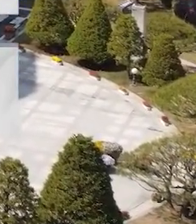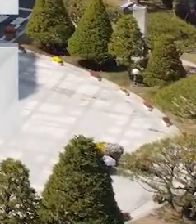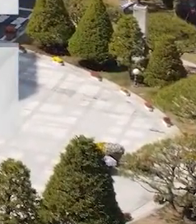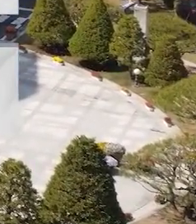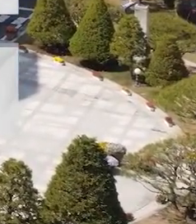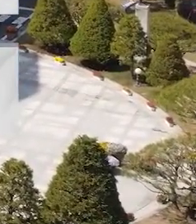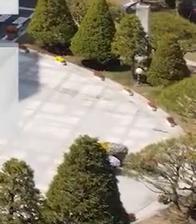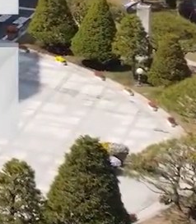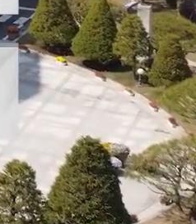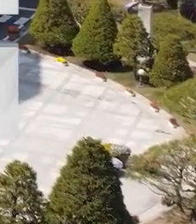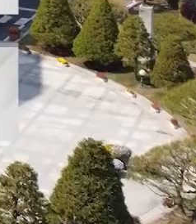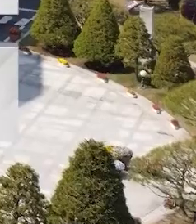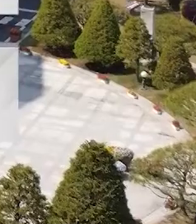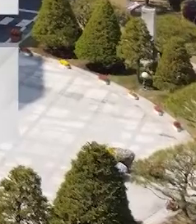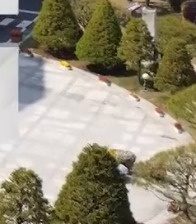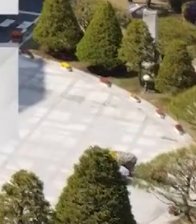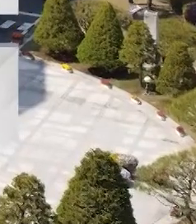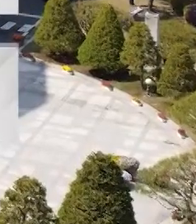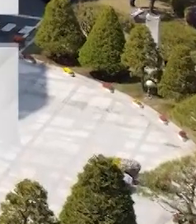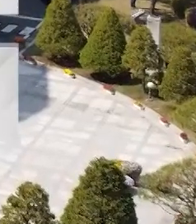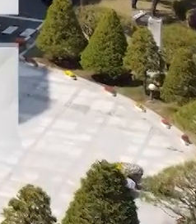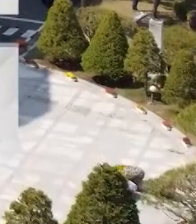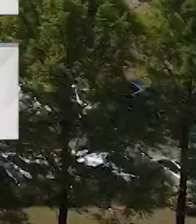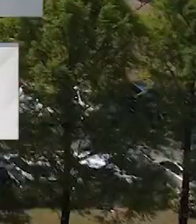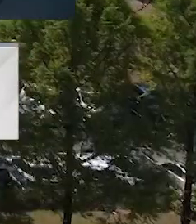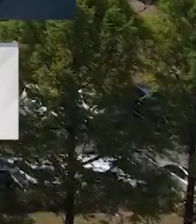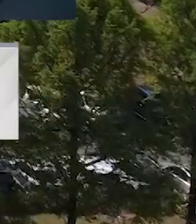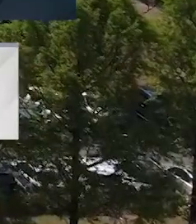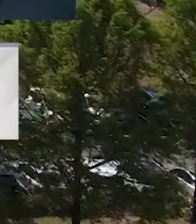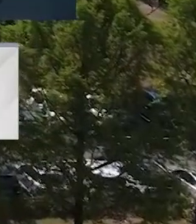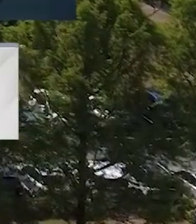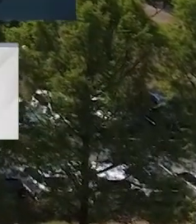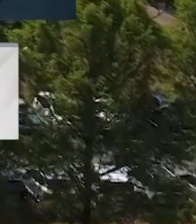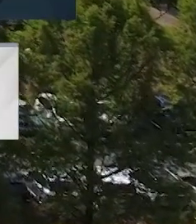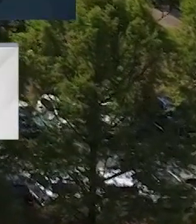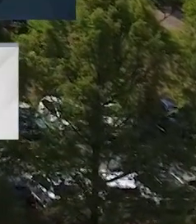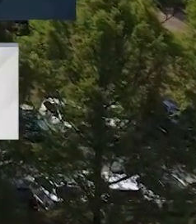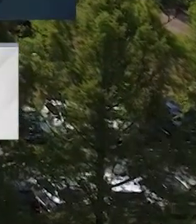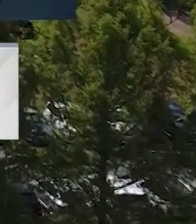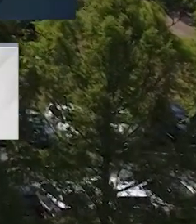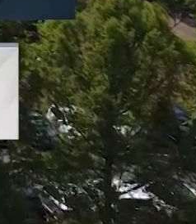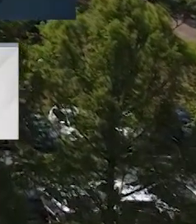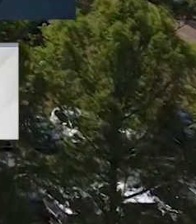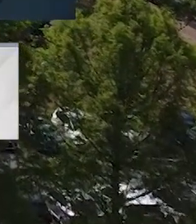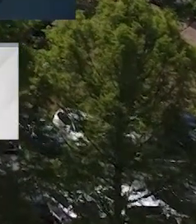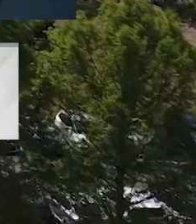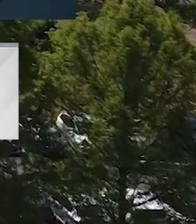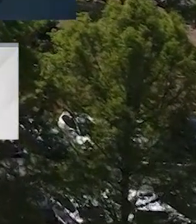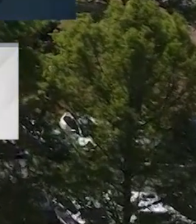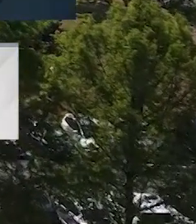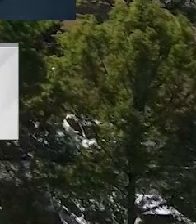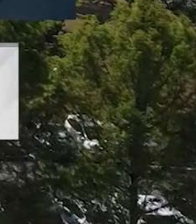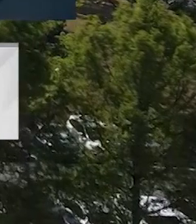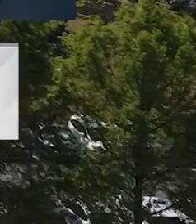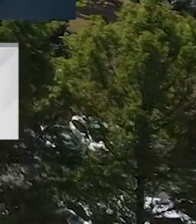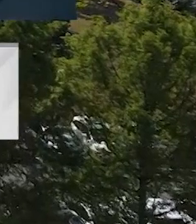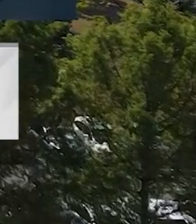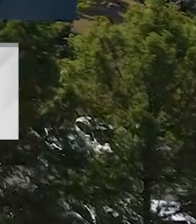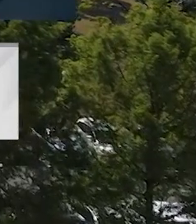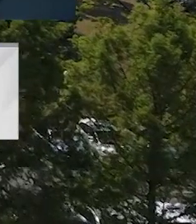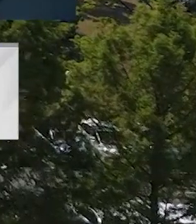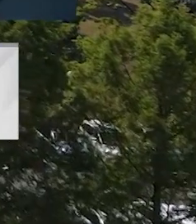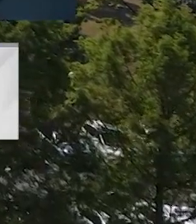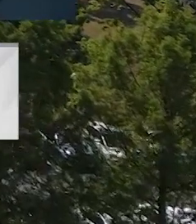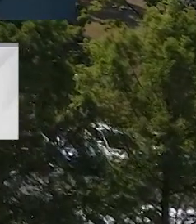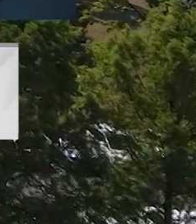않으면 1천만 원 이하의 과태료를 부과받을 수 있습니다. 선거관리위원회가 제8회 전국 동시지방선거와 국회의원